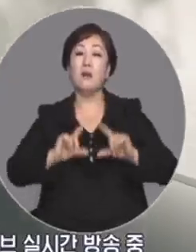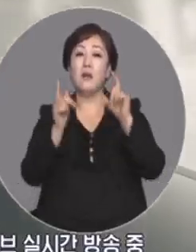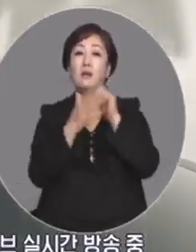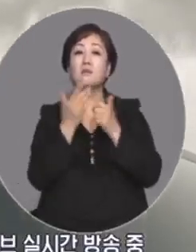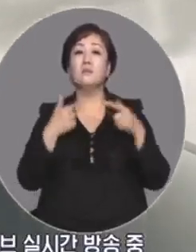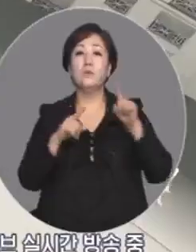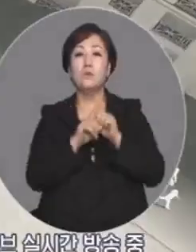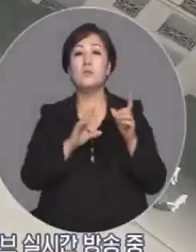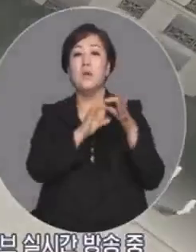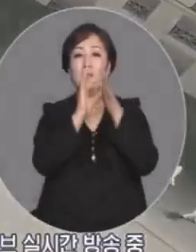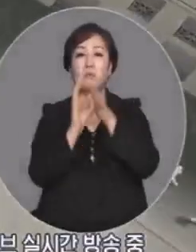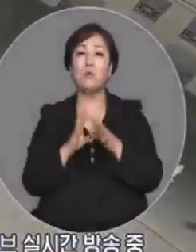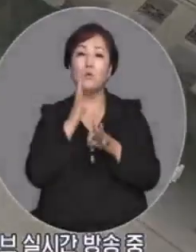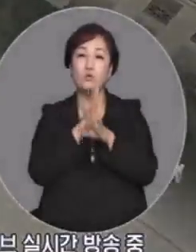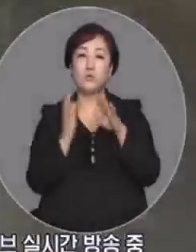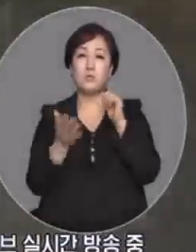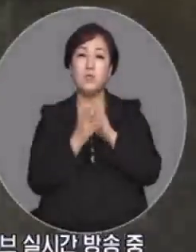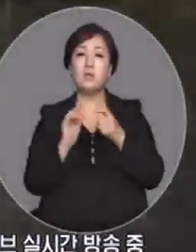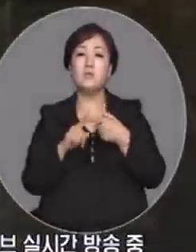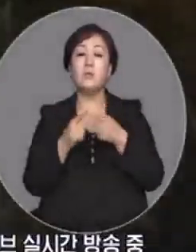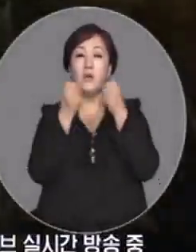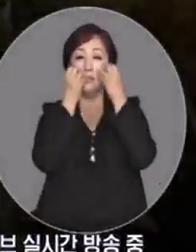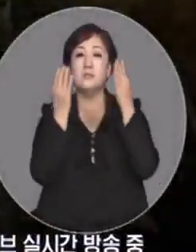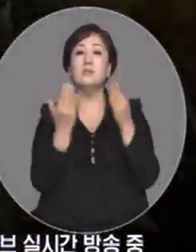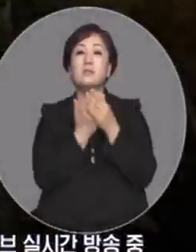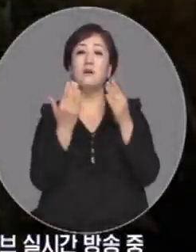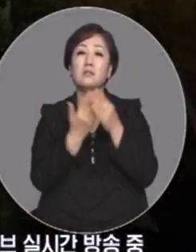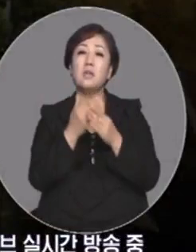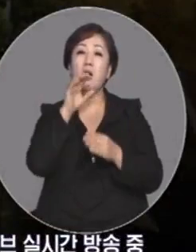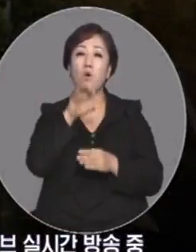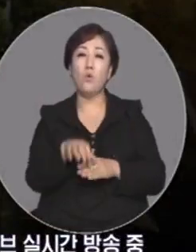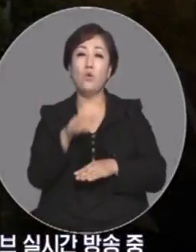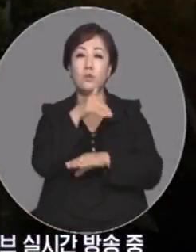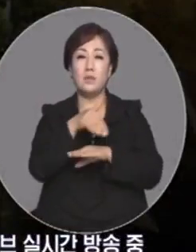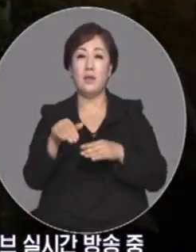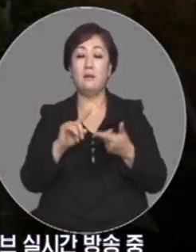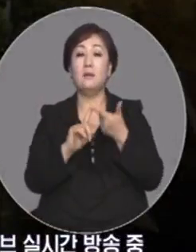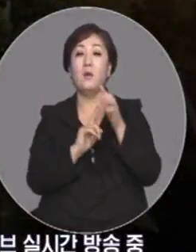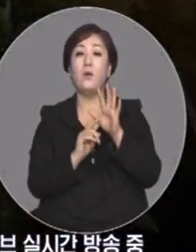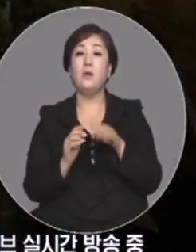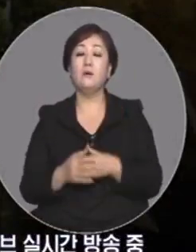울산의 신성장 거점이 될 전망입니다. UBC 뉴스 조인호입니다.